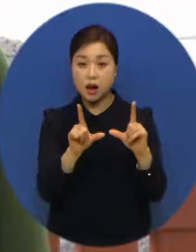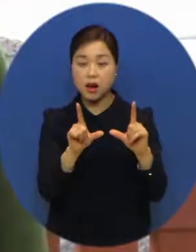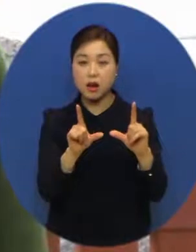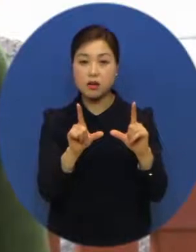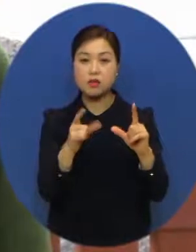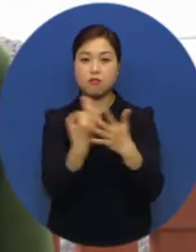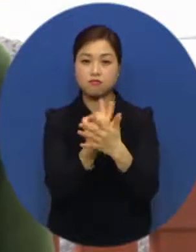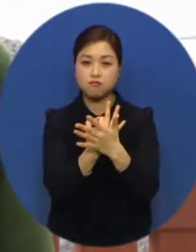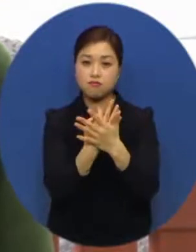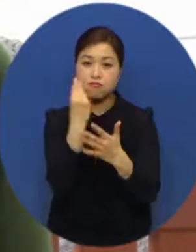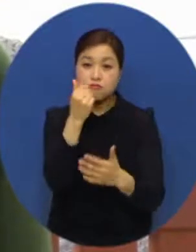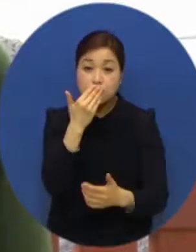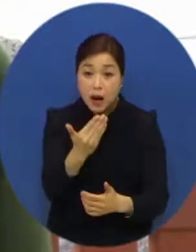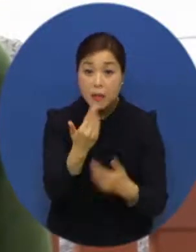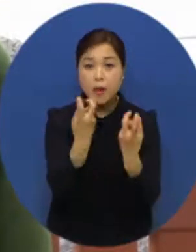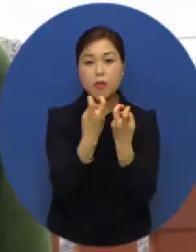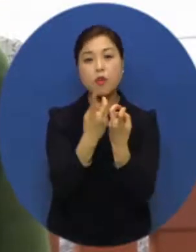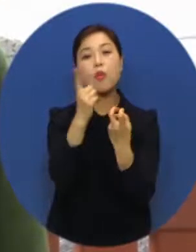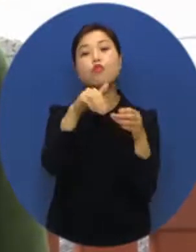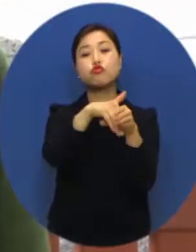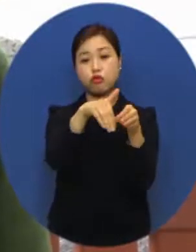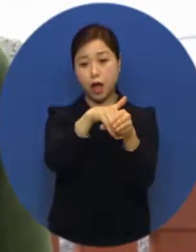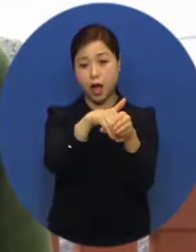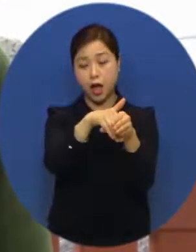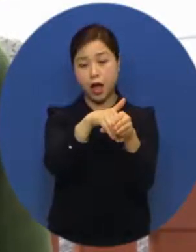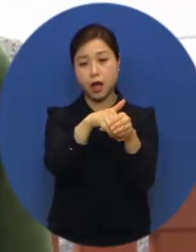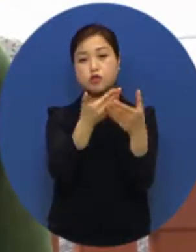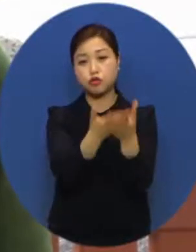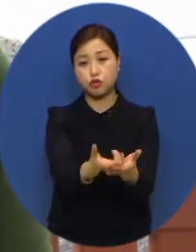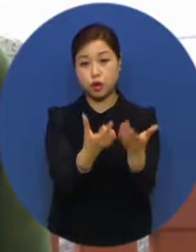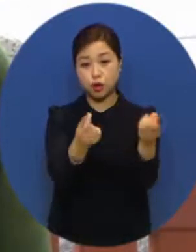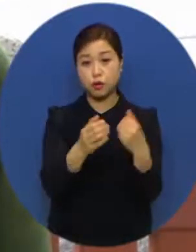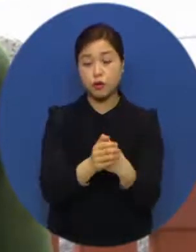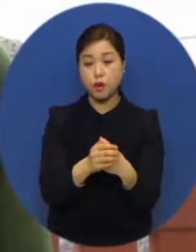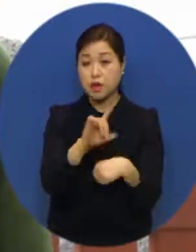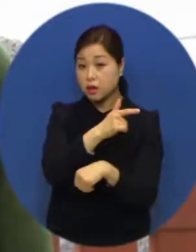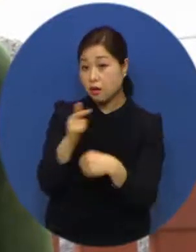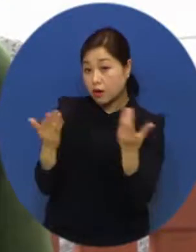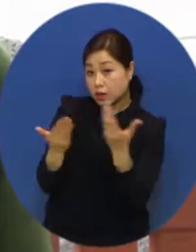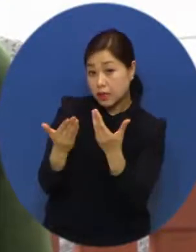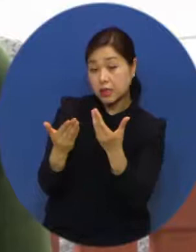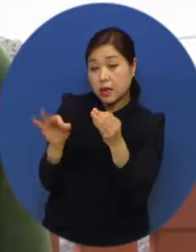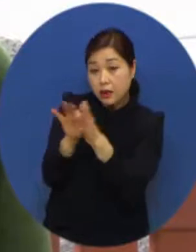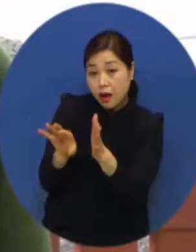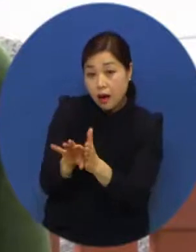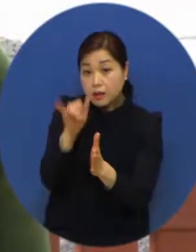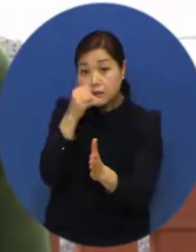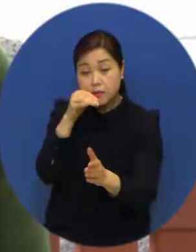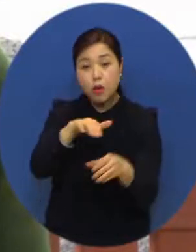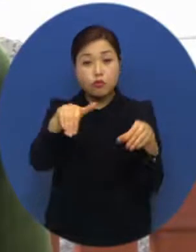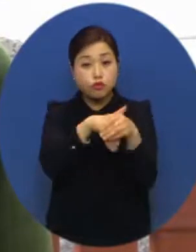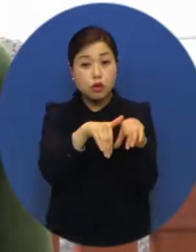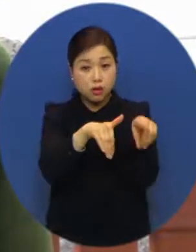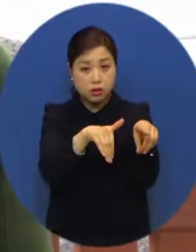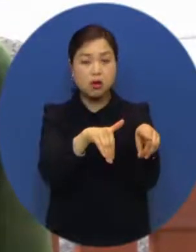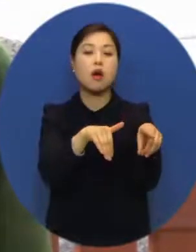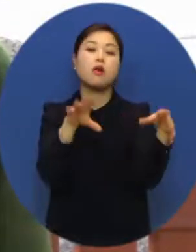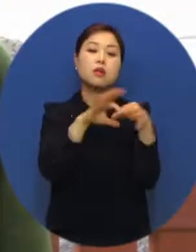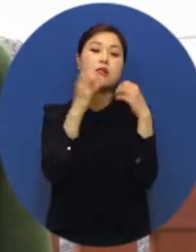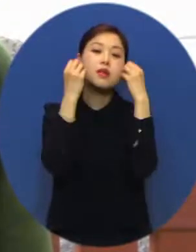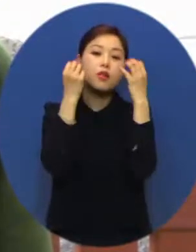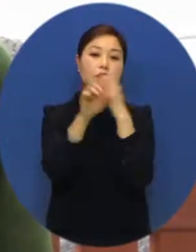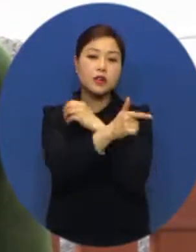직종들이 사라지고 있는데 새롭게 대두되고 있는 직종은 역시 문화 쪽에서 새로운 직종들이 일어나고 있는 것 같습니다.